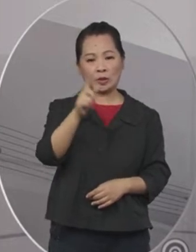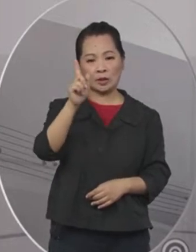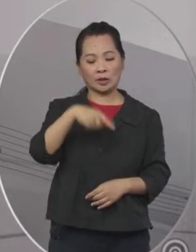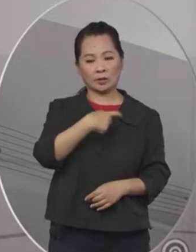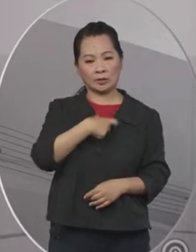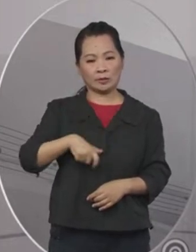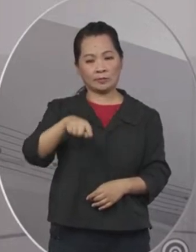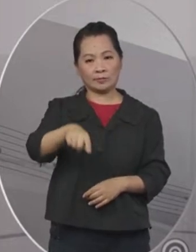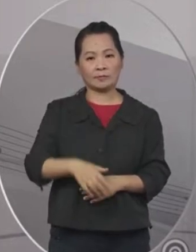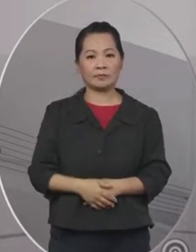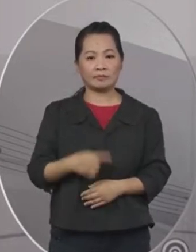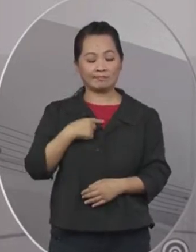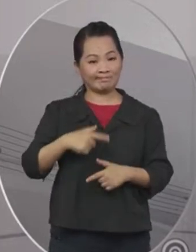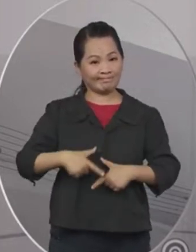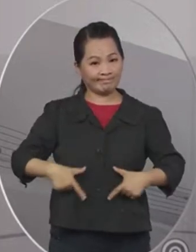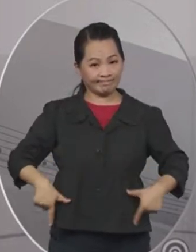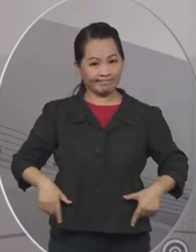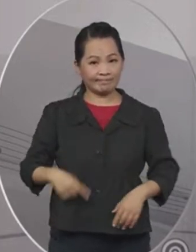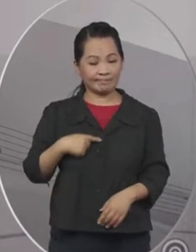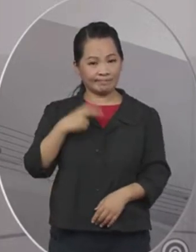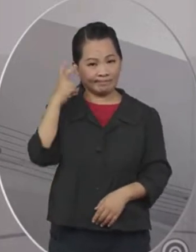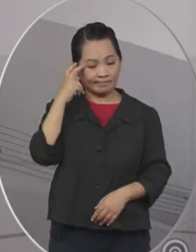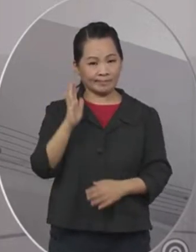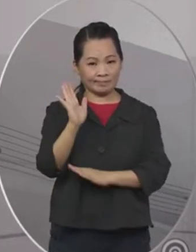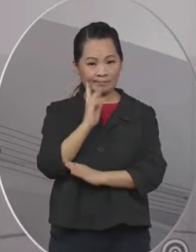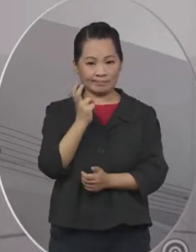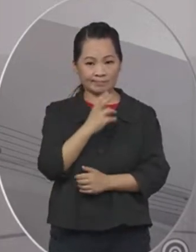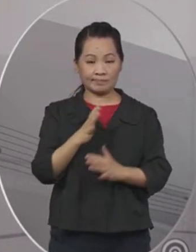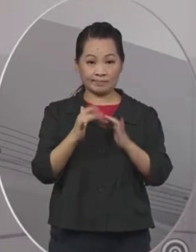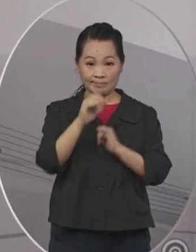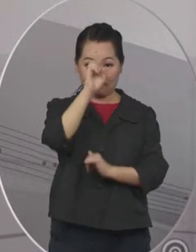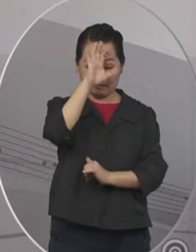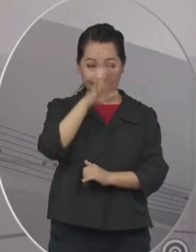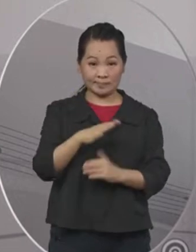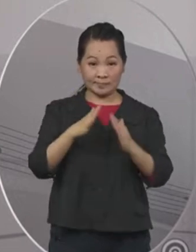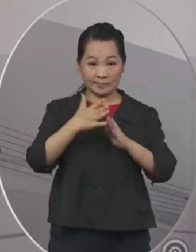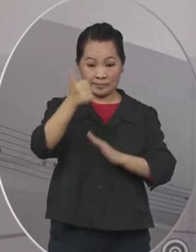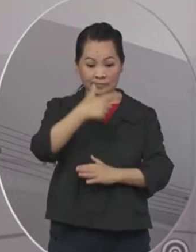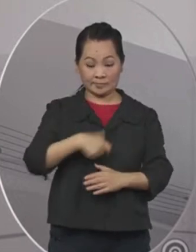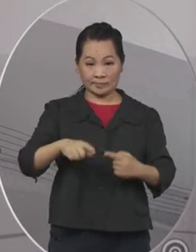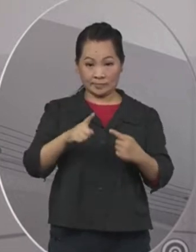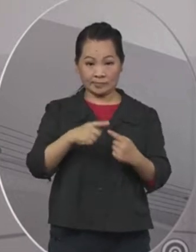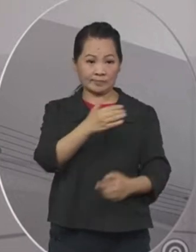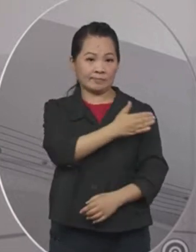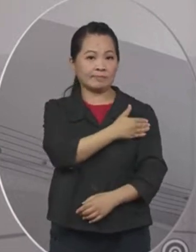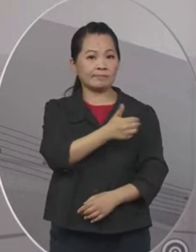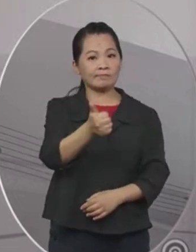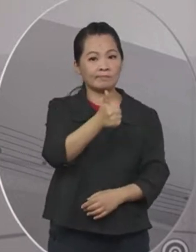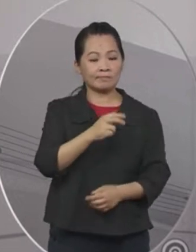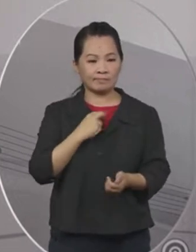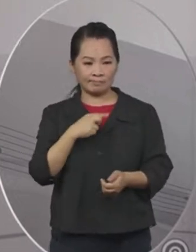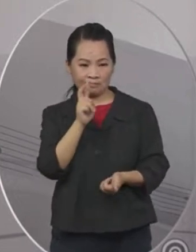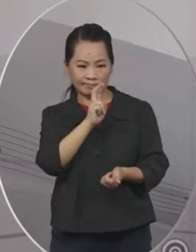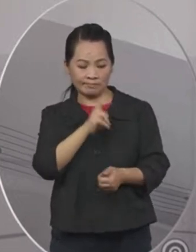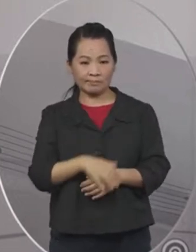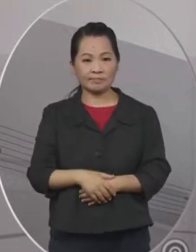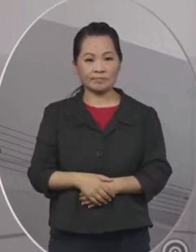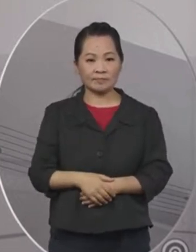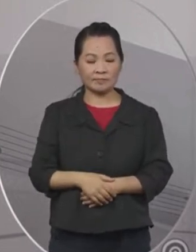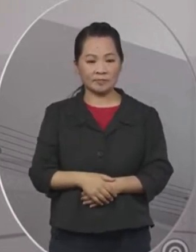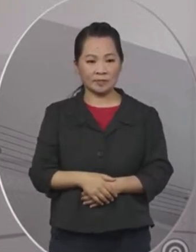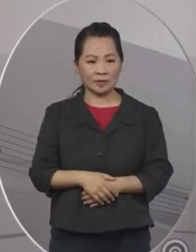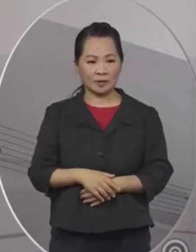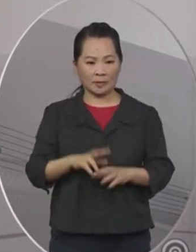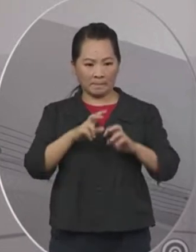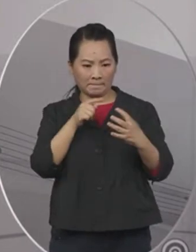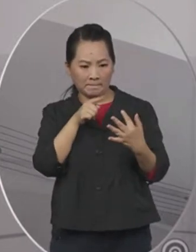选，勇敢强力监督民进党台北市长候选人陈时中，揭穿他虚伪的